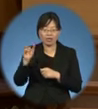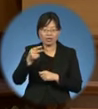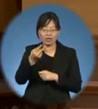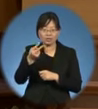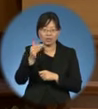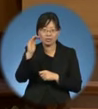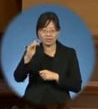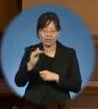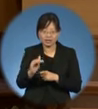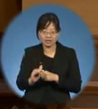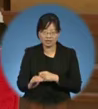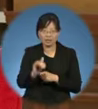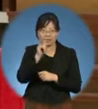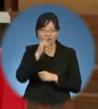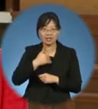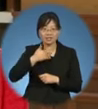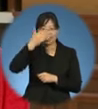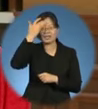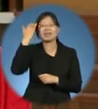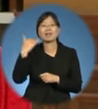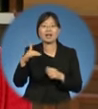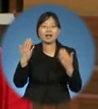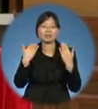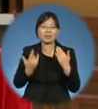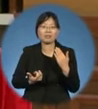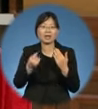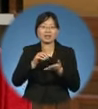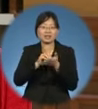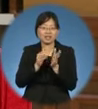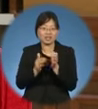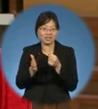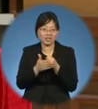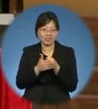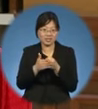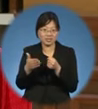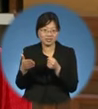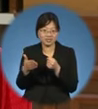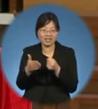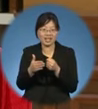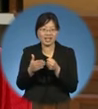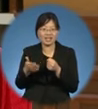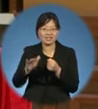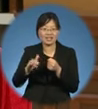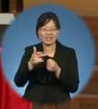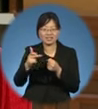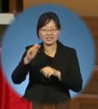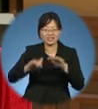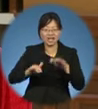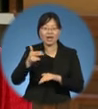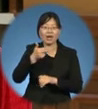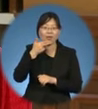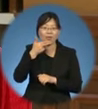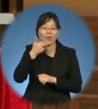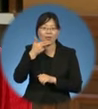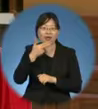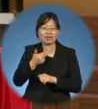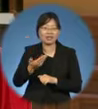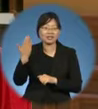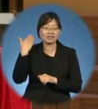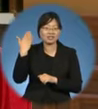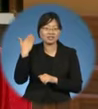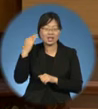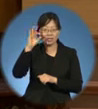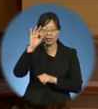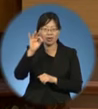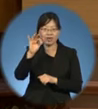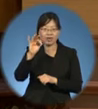그렇죠. 저는 그래도 다행히 학교를 좀 빨리 들어간 편이어가지고. 아, 예, 그래도 예. 큰 차이는 없었어요. 하긴, 그때는요,